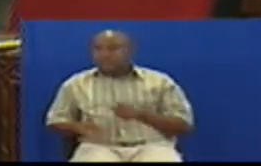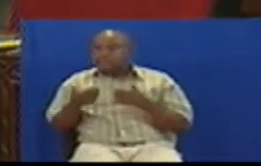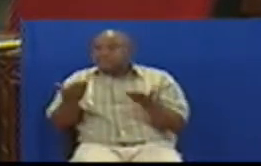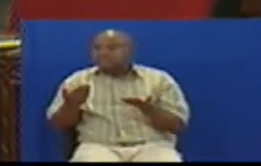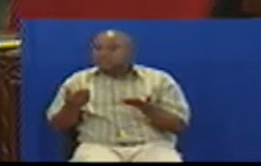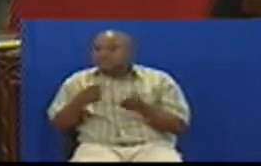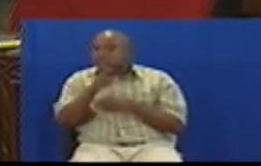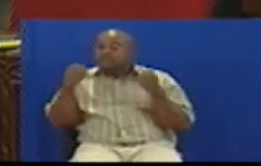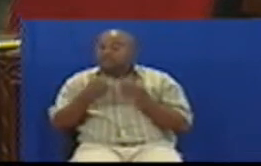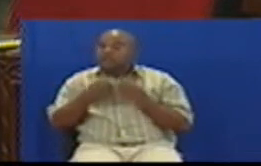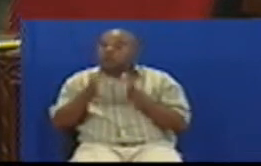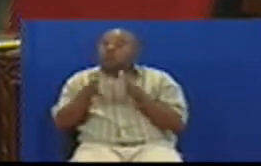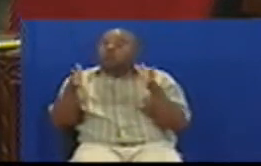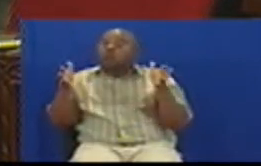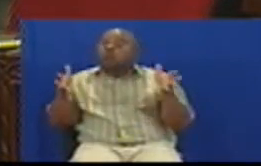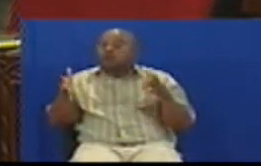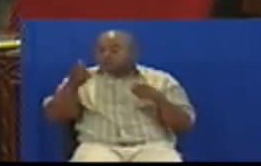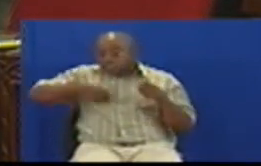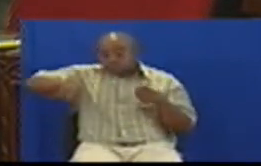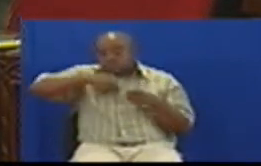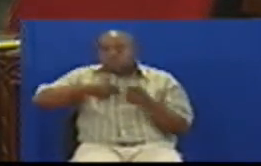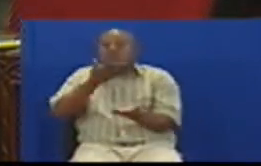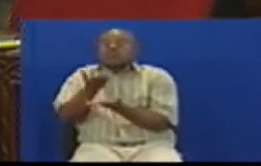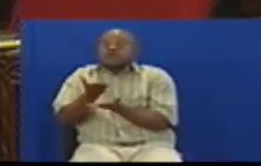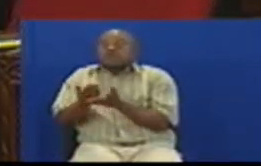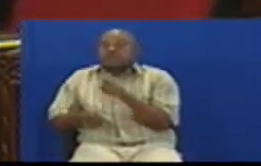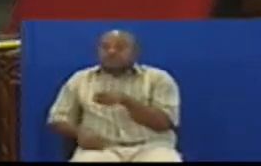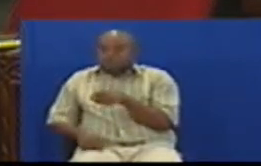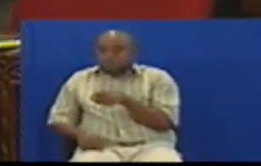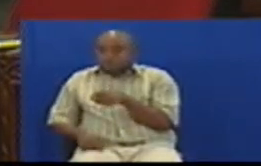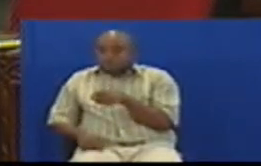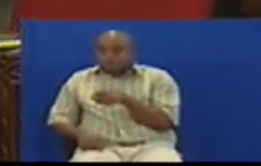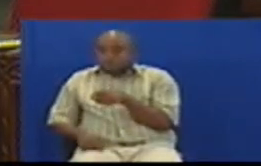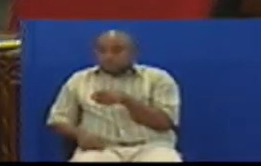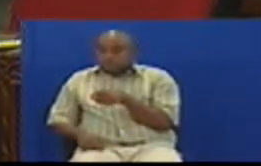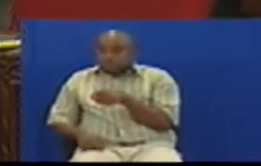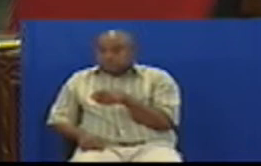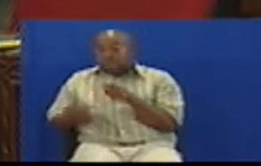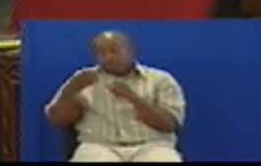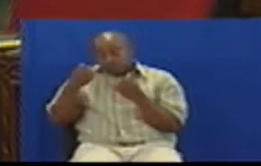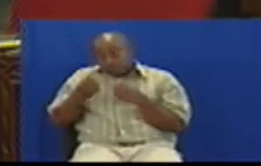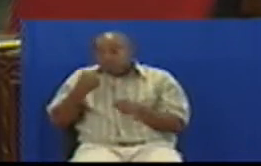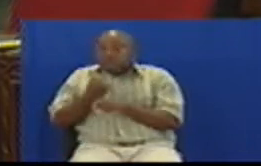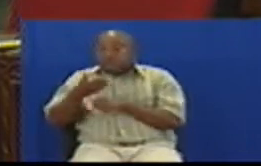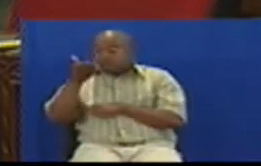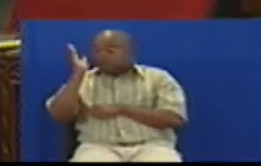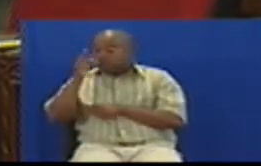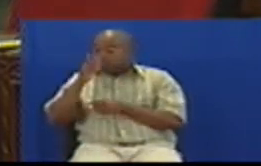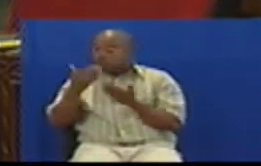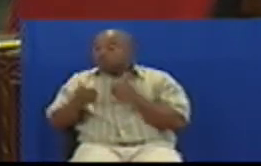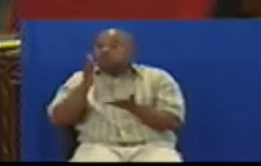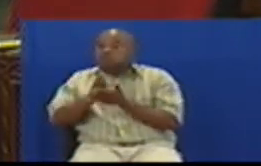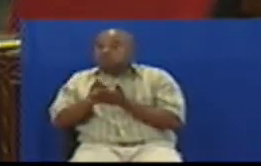kubwa sana, na sisi wote ni mashahidi, jitihada kubwa sana ambazo zimefanywa na serikali katika kuhakikisha